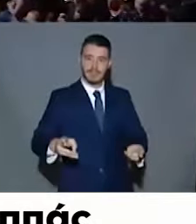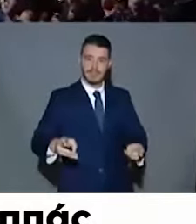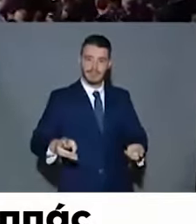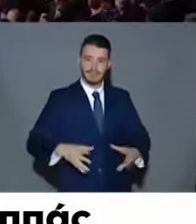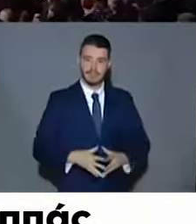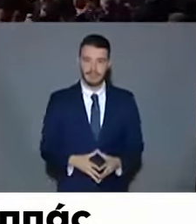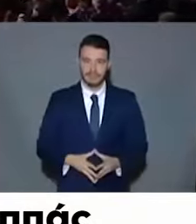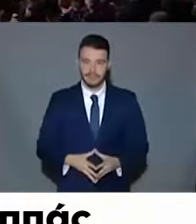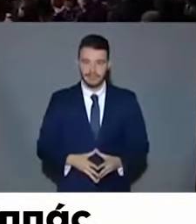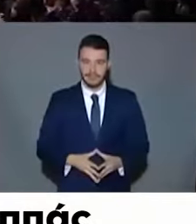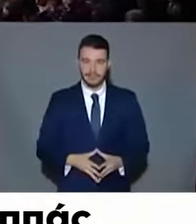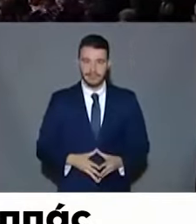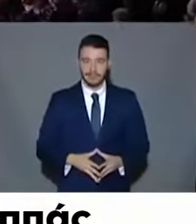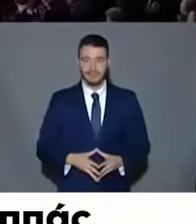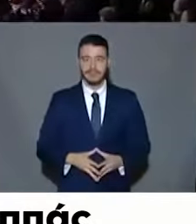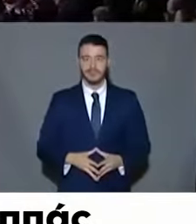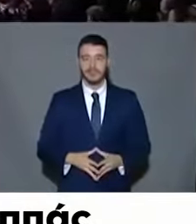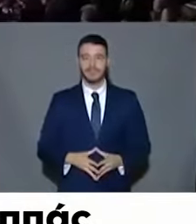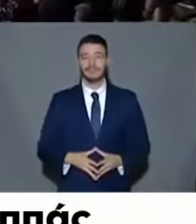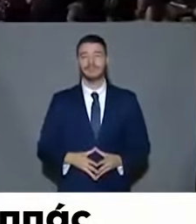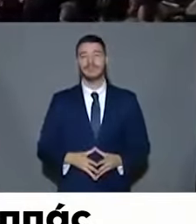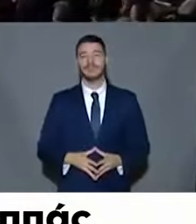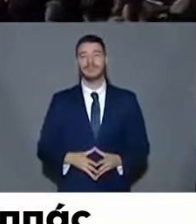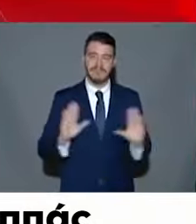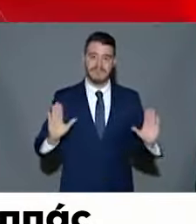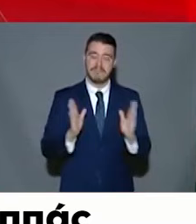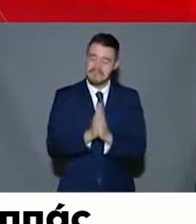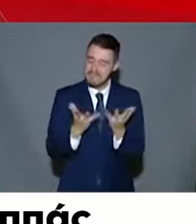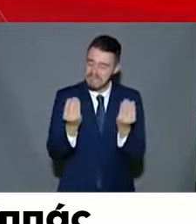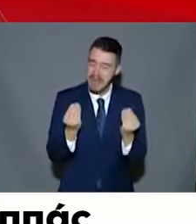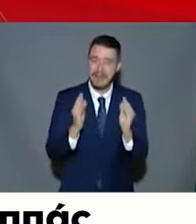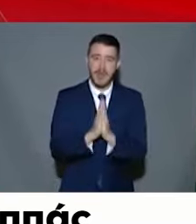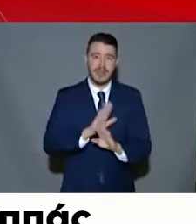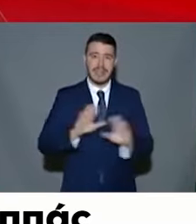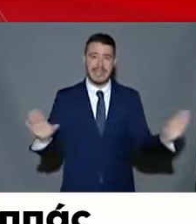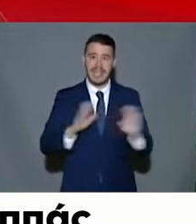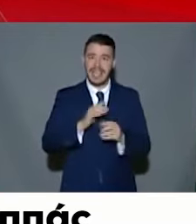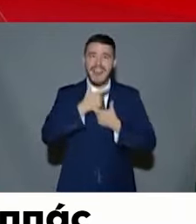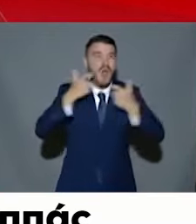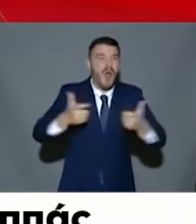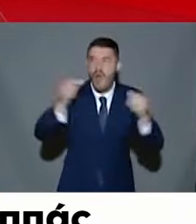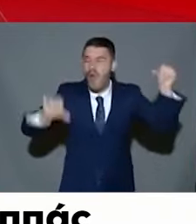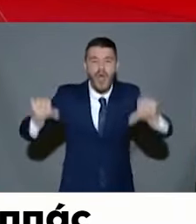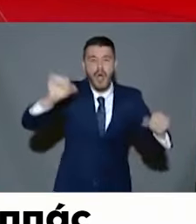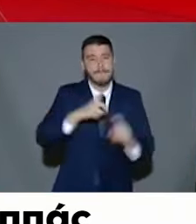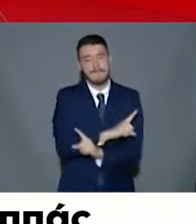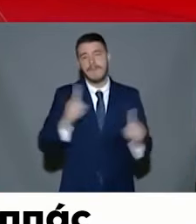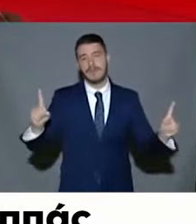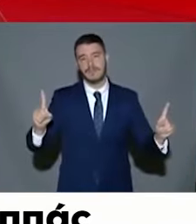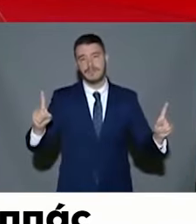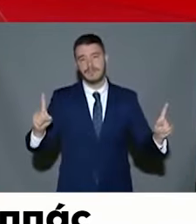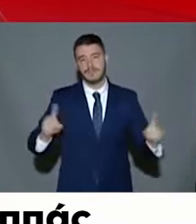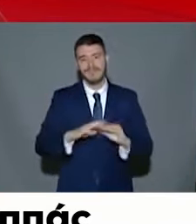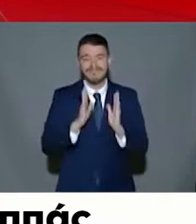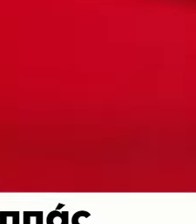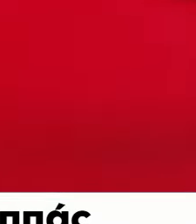διάλυση, συμφωνούν όλοι με αυτό. Άρα η πρόταση έρχεται ως αυτονόητη. Θα μου πεις. Μπορεί να γίνουν